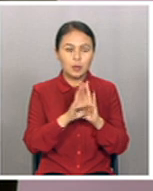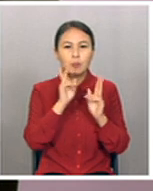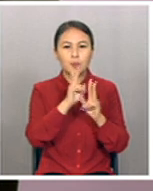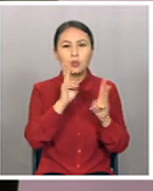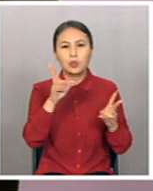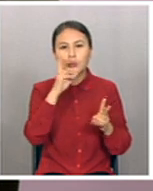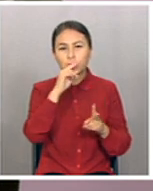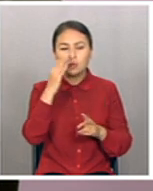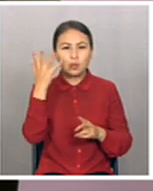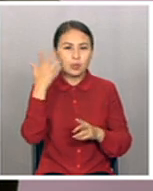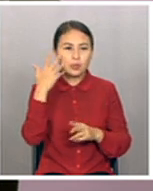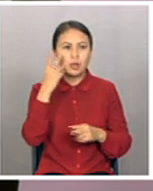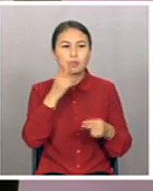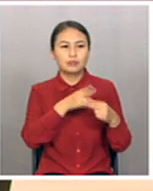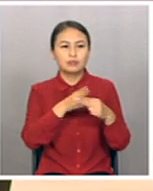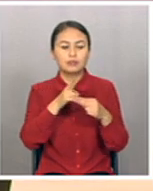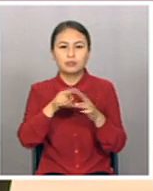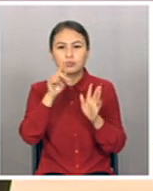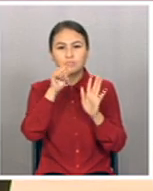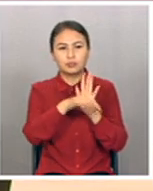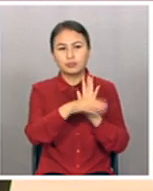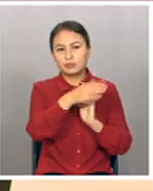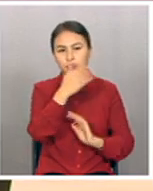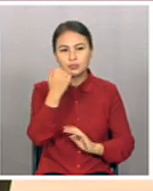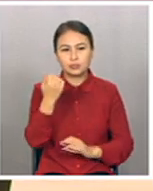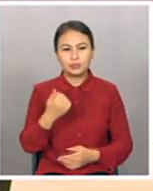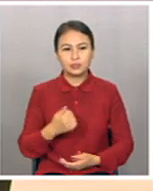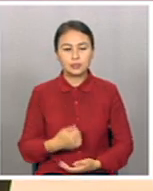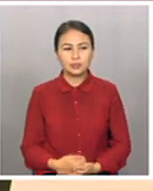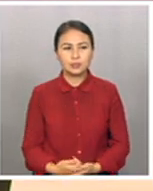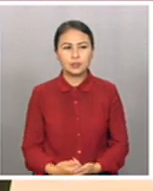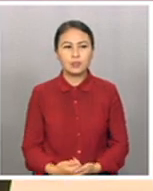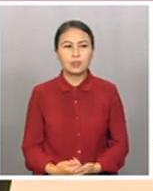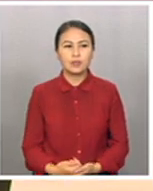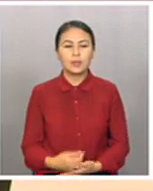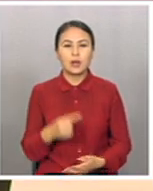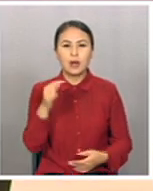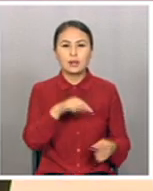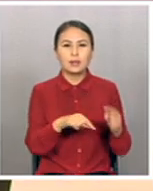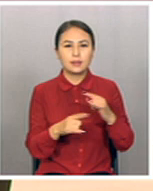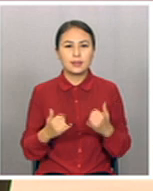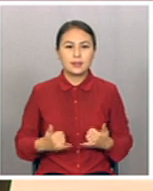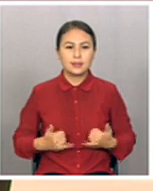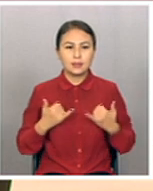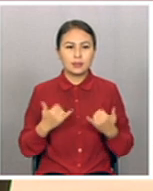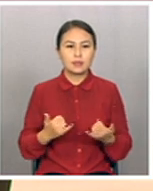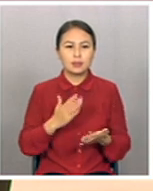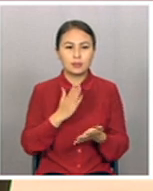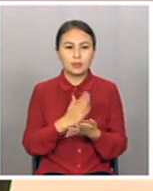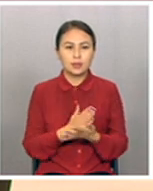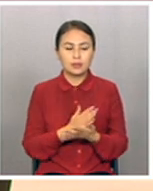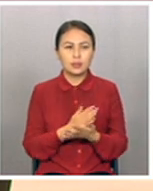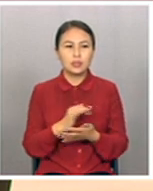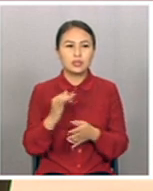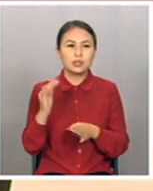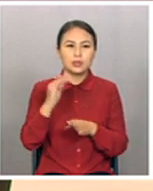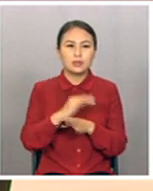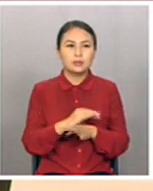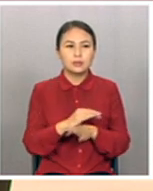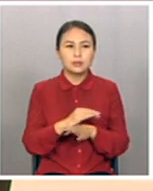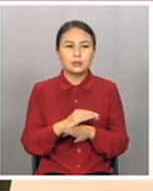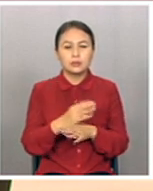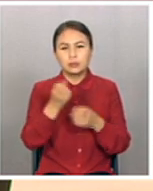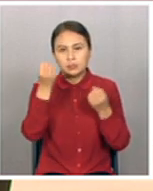сөйлегенде екіншісі бөліп отқан жоқ. Араларында сыйластық бар екен. Және